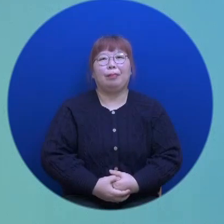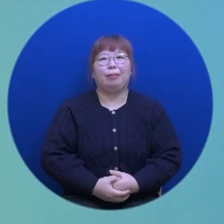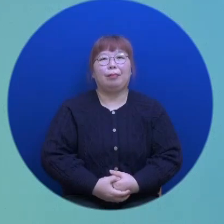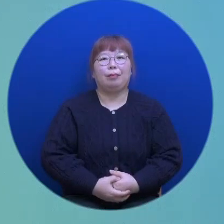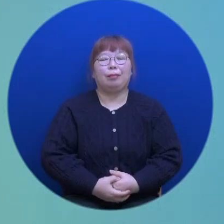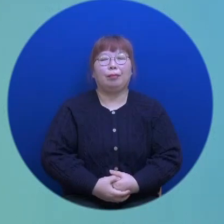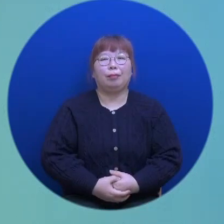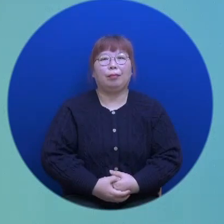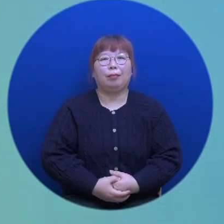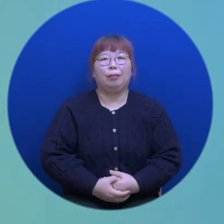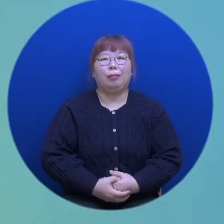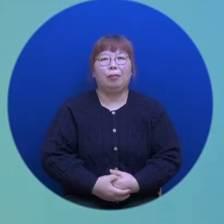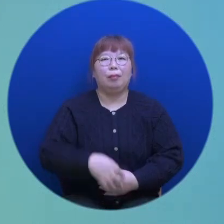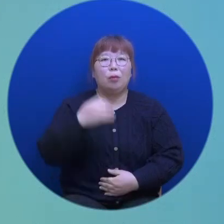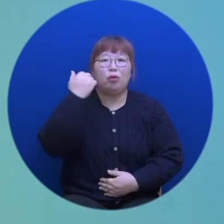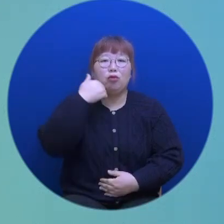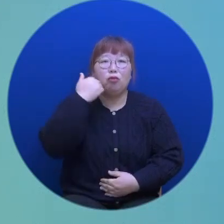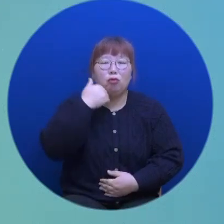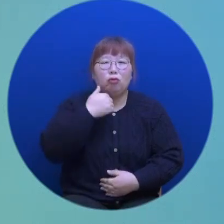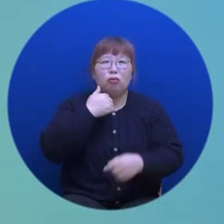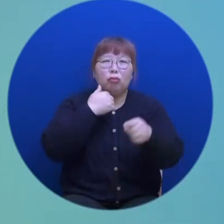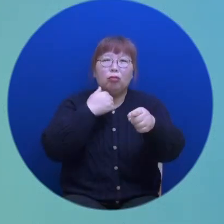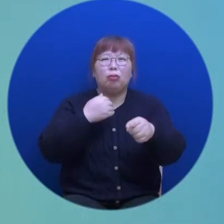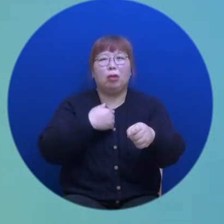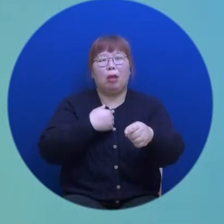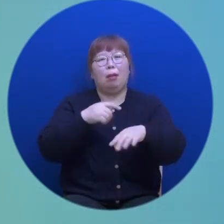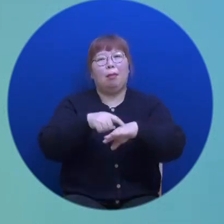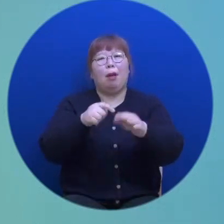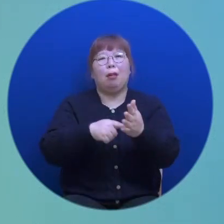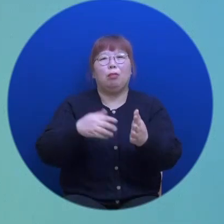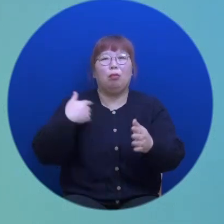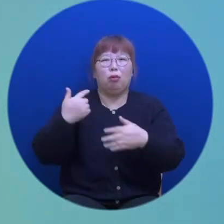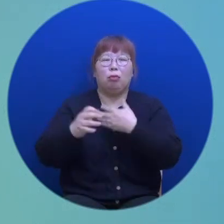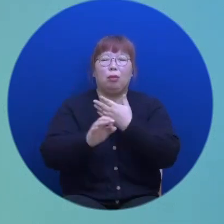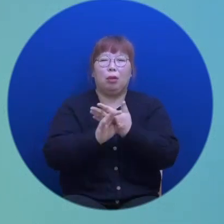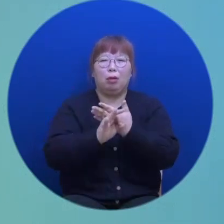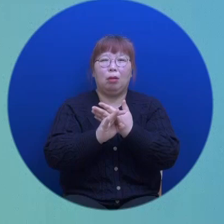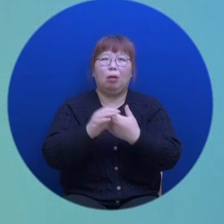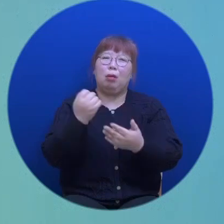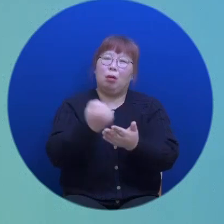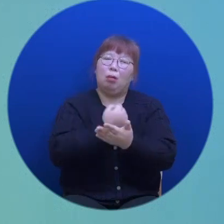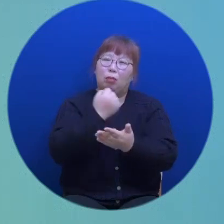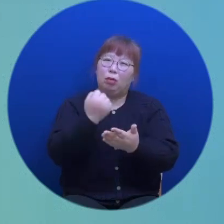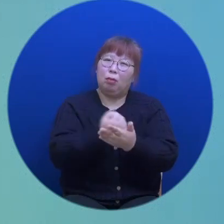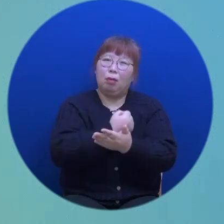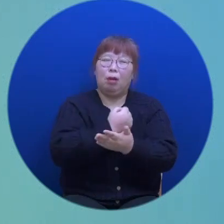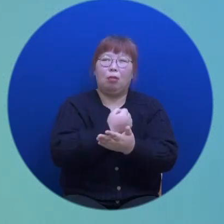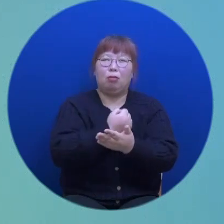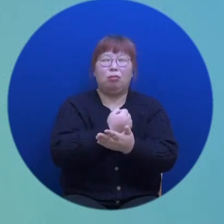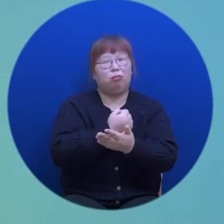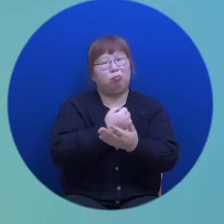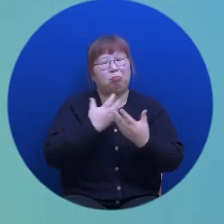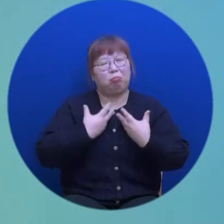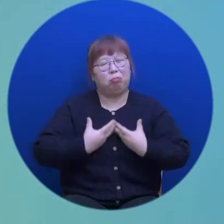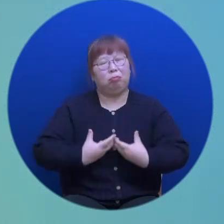누군가 우리의 마음을 몰라주면 우리는 어떻습니까? 서운하고